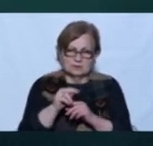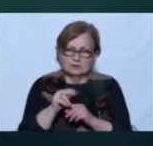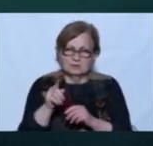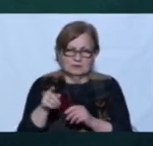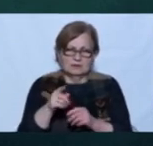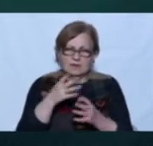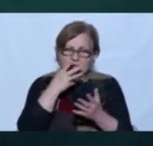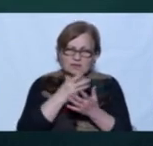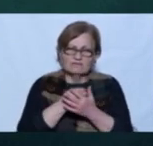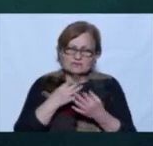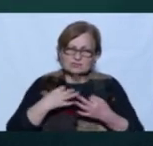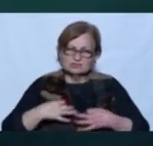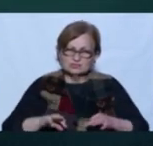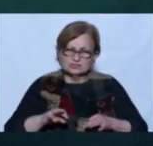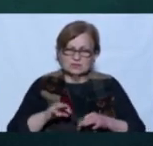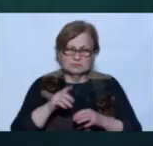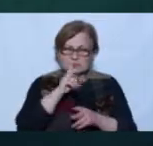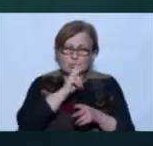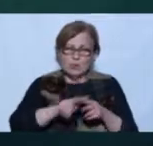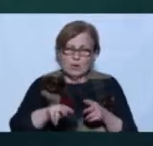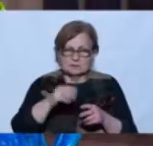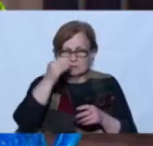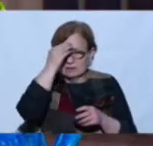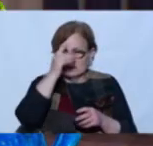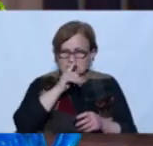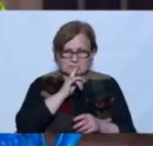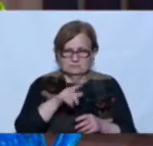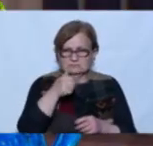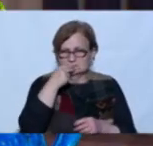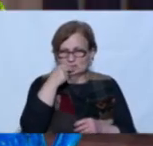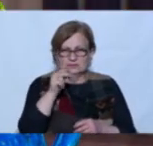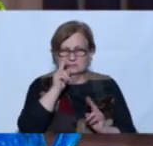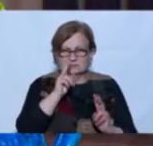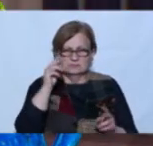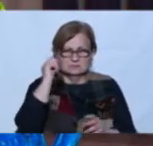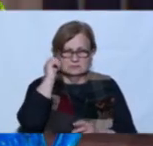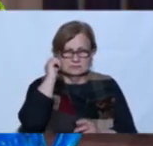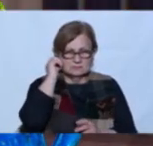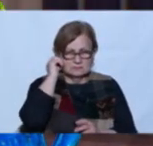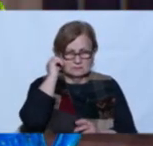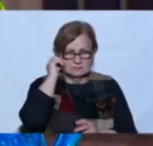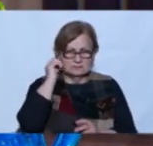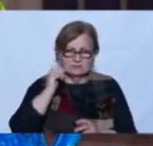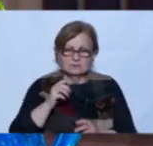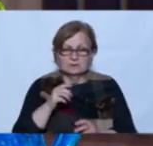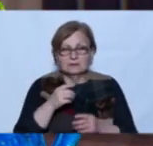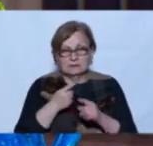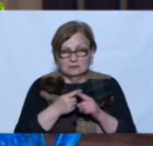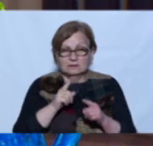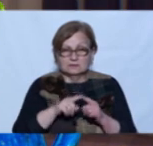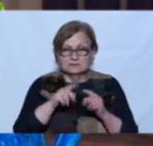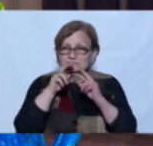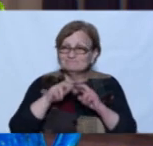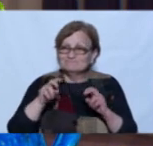ართმევს თავის შვილებს და აბარებს უხეირო და უსულგულო მასწავლებელს. აი ისევ შემოაქვს სხვა